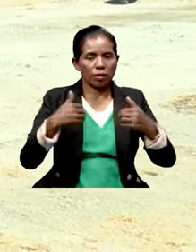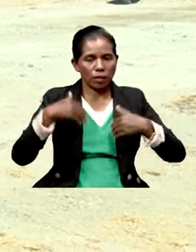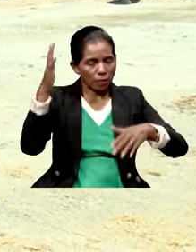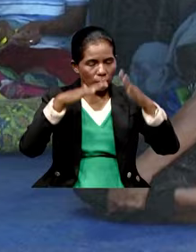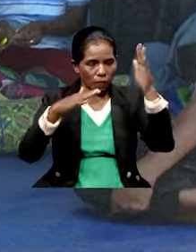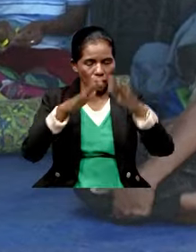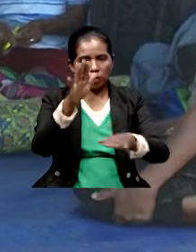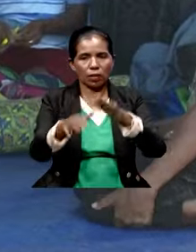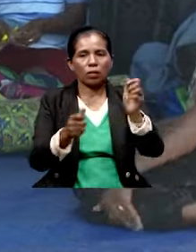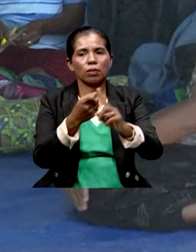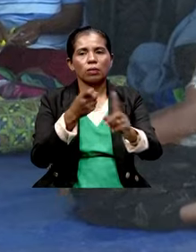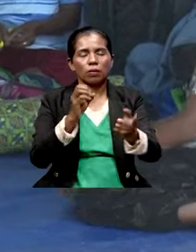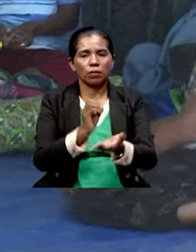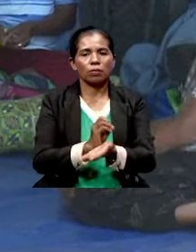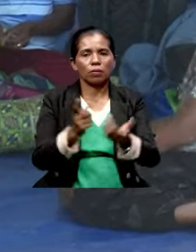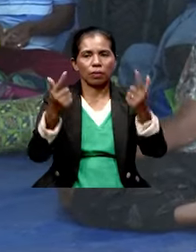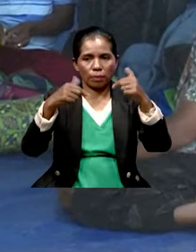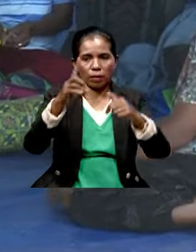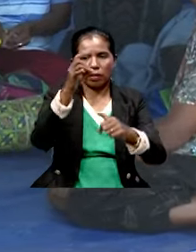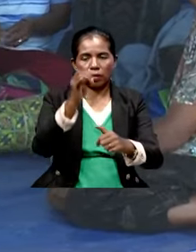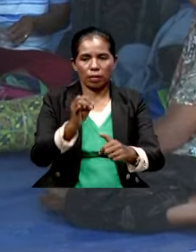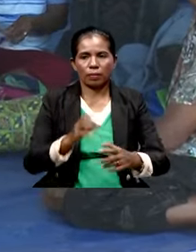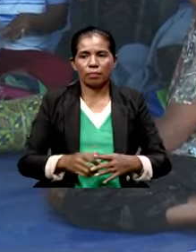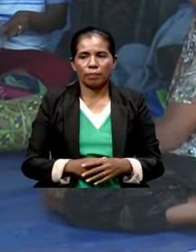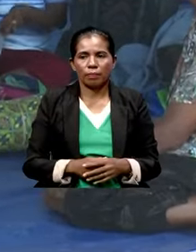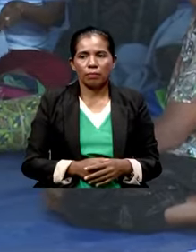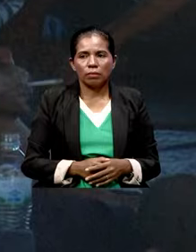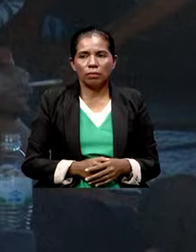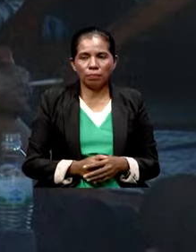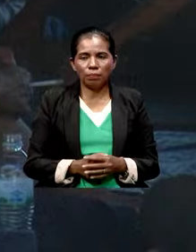peregrinasaun husi waikusi mai dili. Santina de Jesus, Tito Silva, GMN.